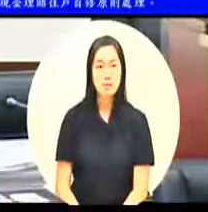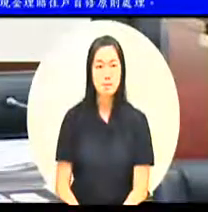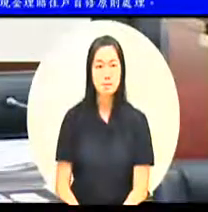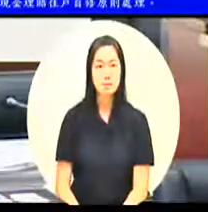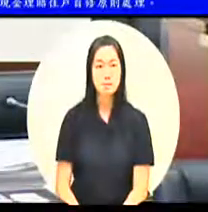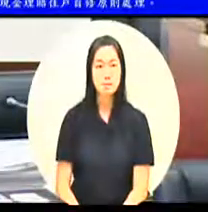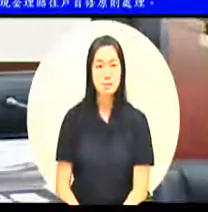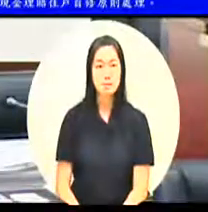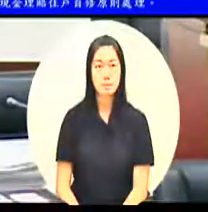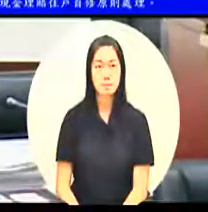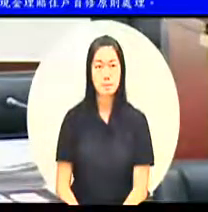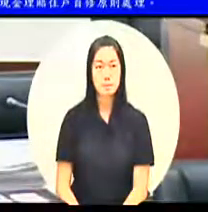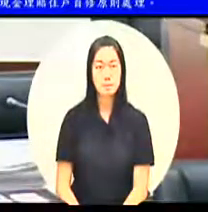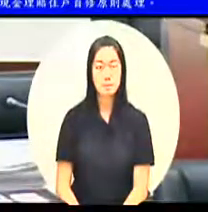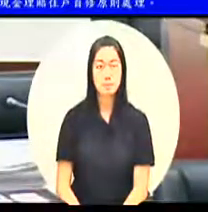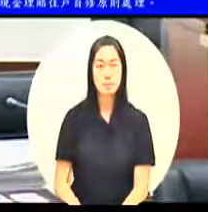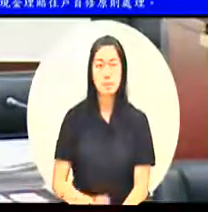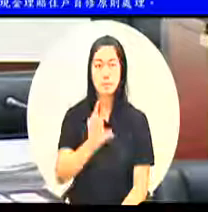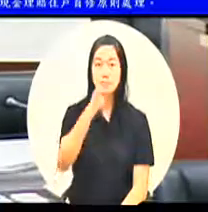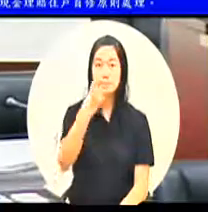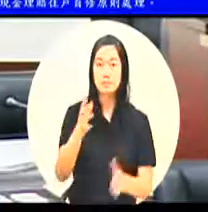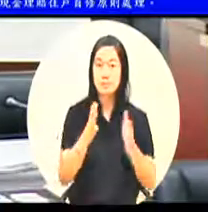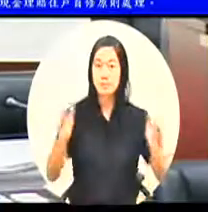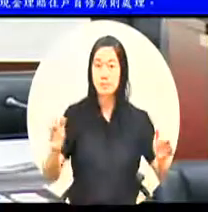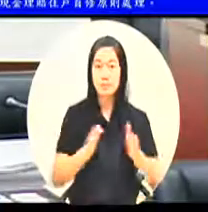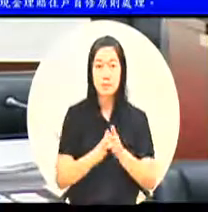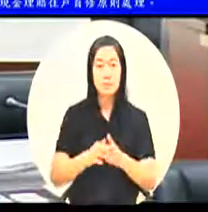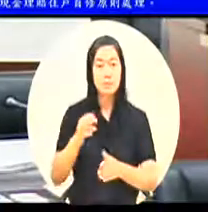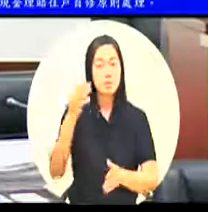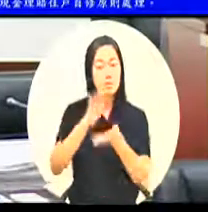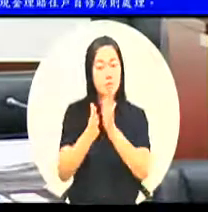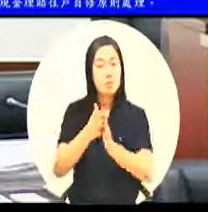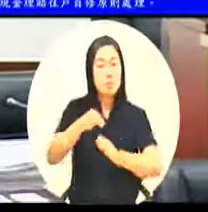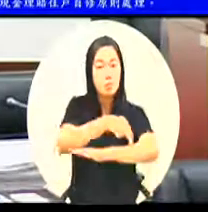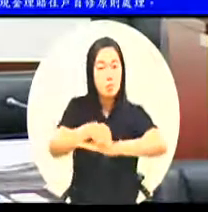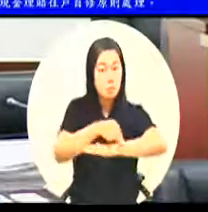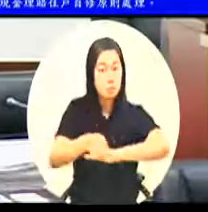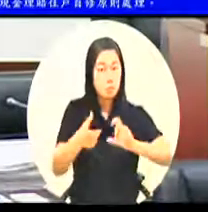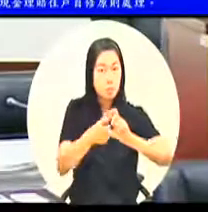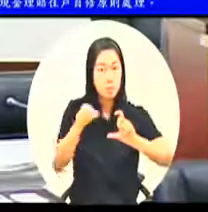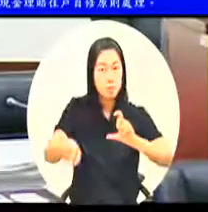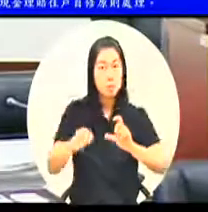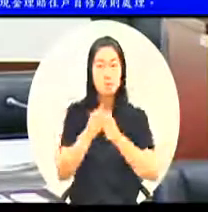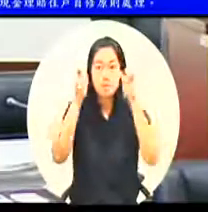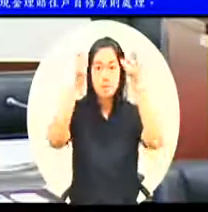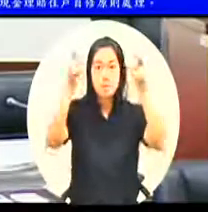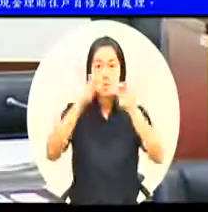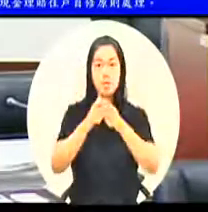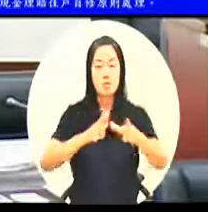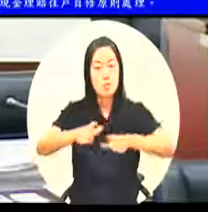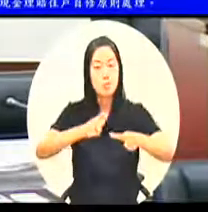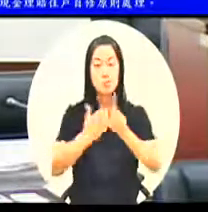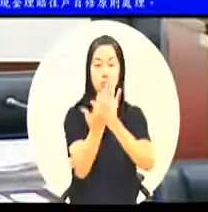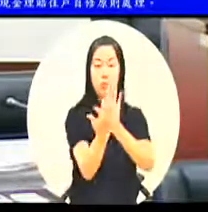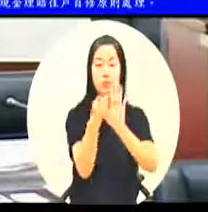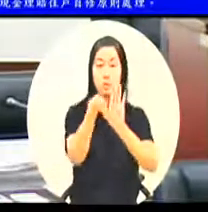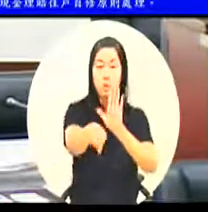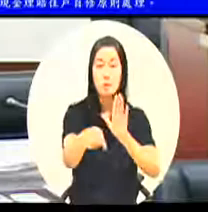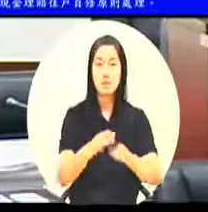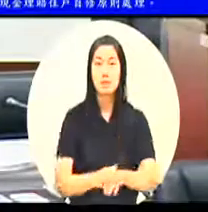我想72期中卫区，再说我们高雄都会公园对面，在我们汇丰